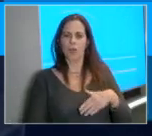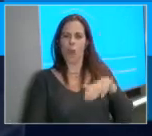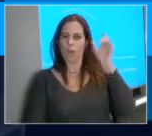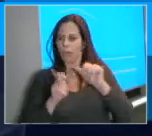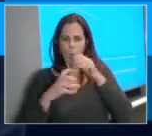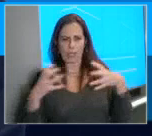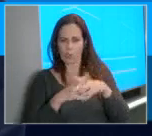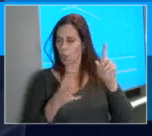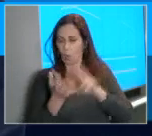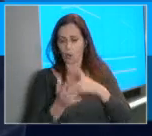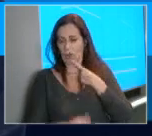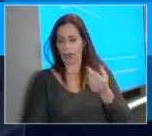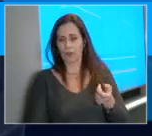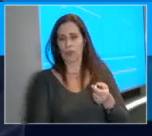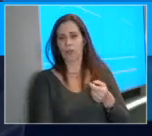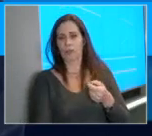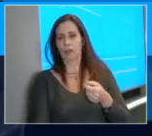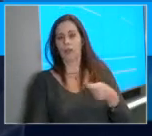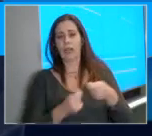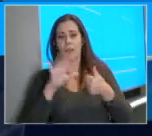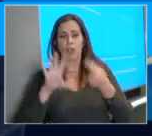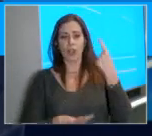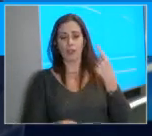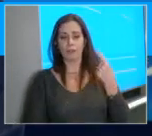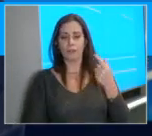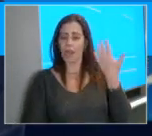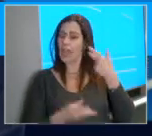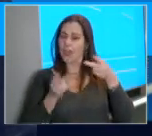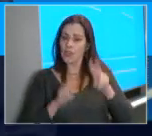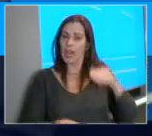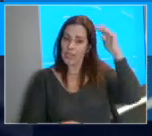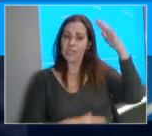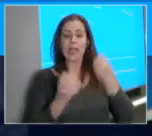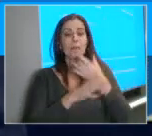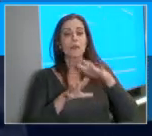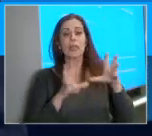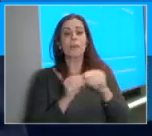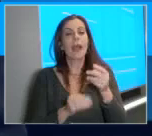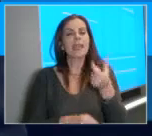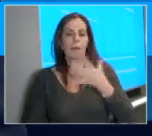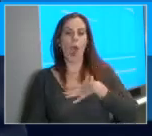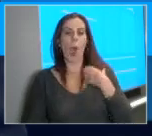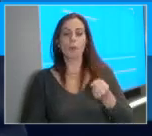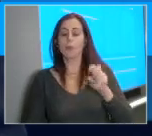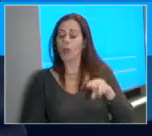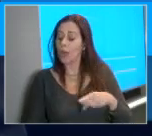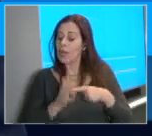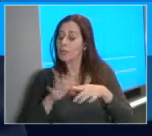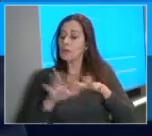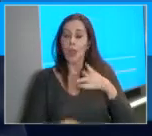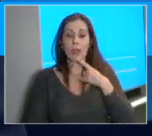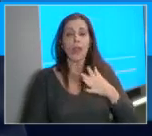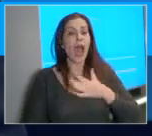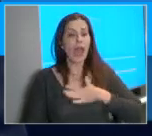לא רצה אחדות, זה לא נכון להגיד את זה, ולגבי ה-61, היה אפשרות לגנץ להרכיב ממשלה, אם היה לו טיפה אומץ, הוא יכול היה להציג ממשלה,